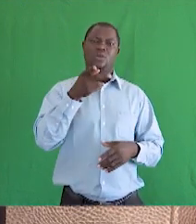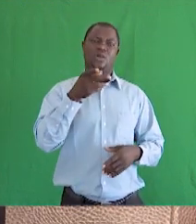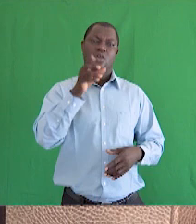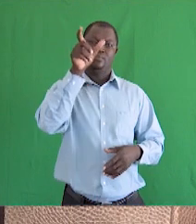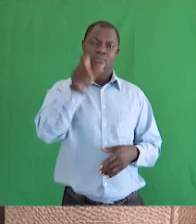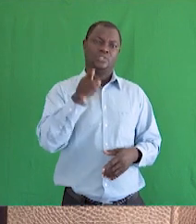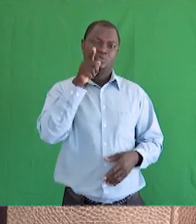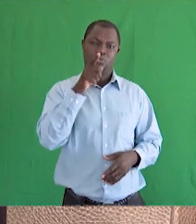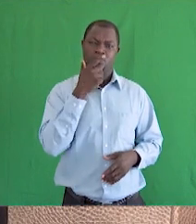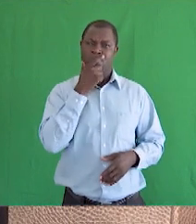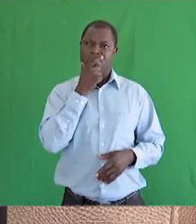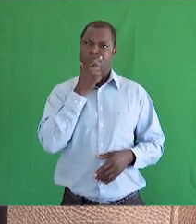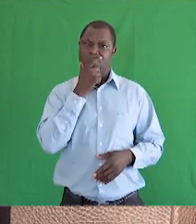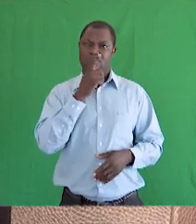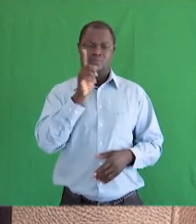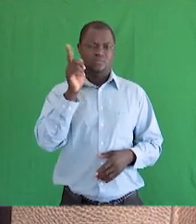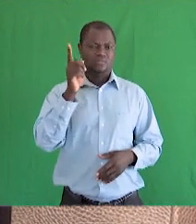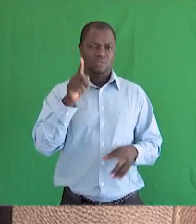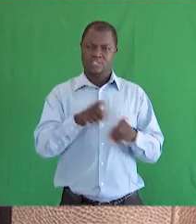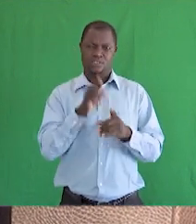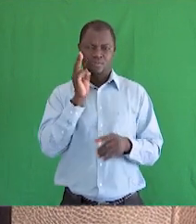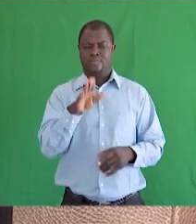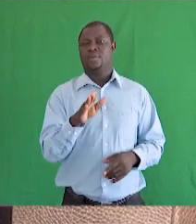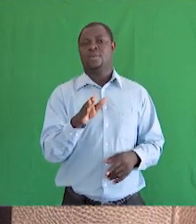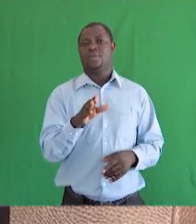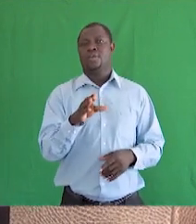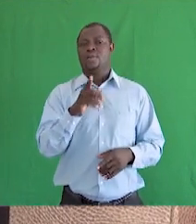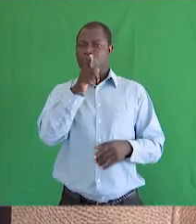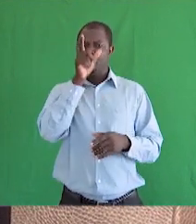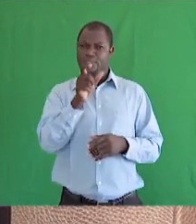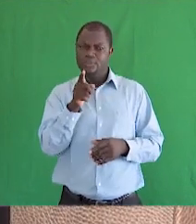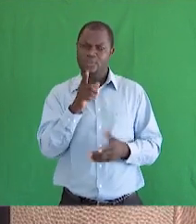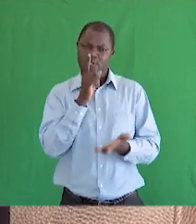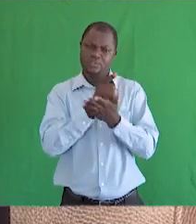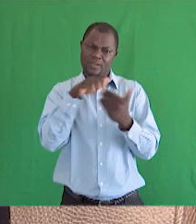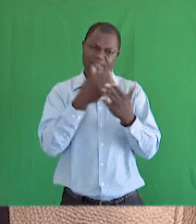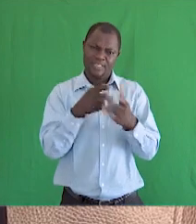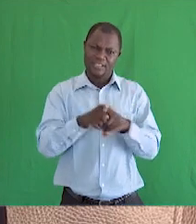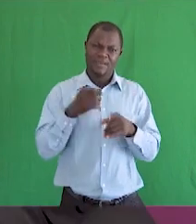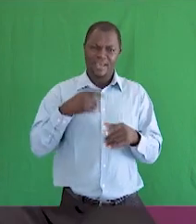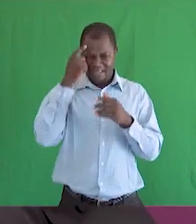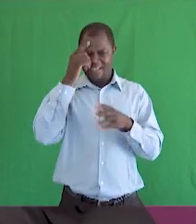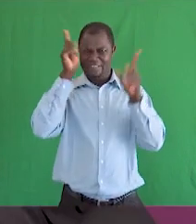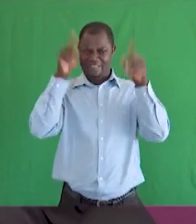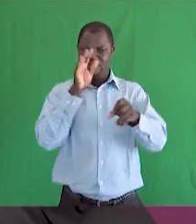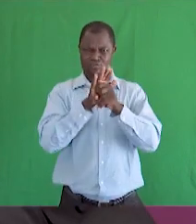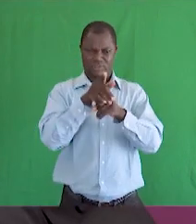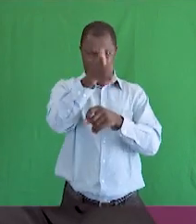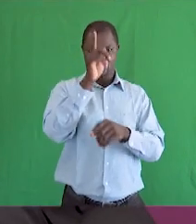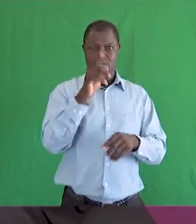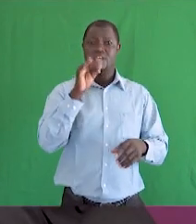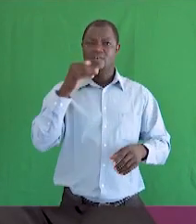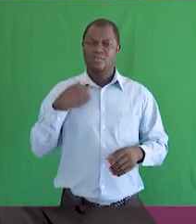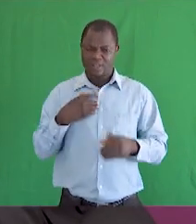mafambira ari kuita handigoni ndinofemeruka murodhi kana kuti mafambira ari kuita anenge anomhanya nekuti ndikada